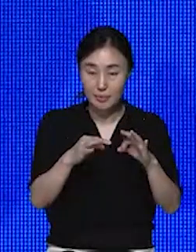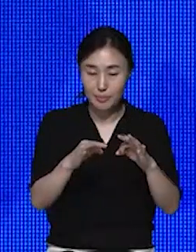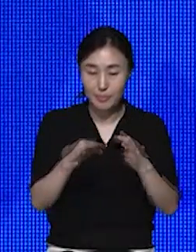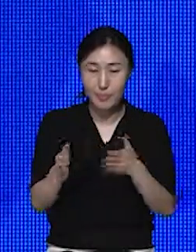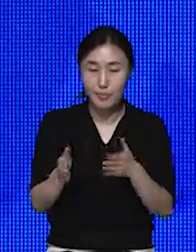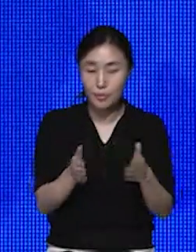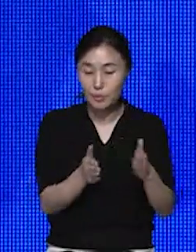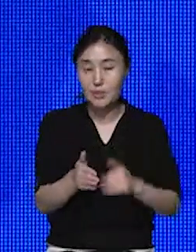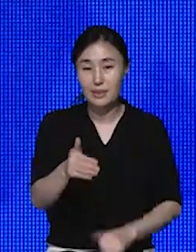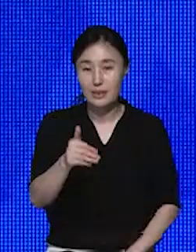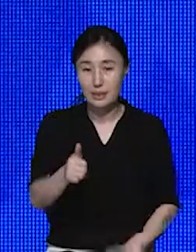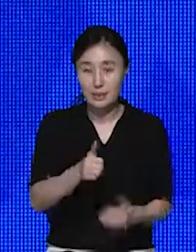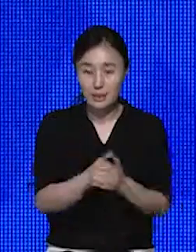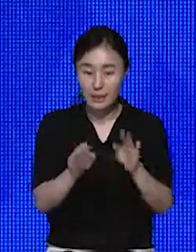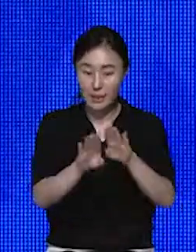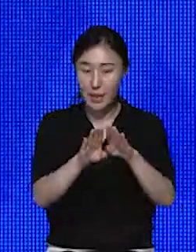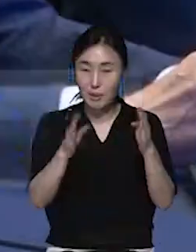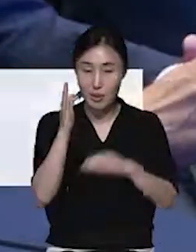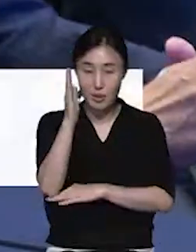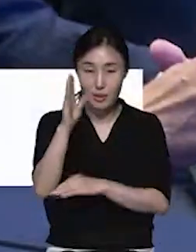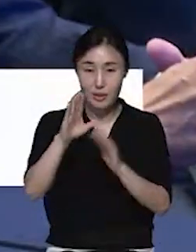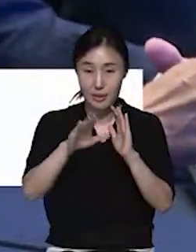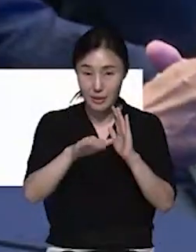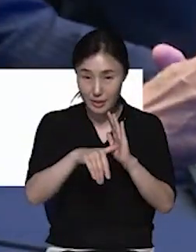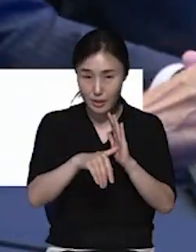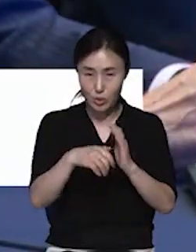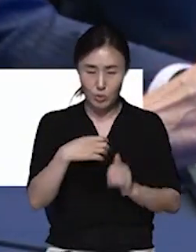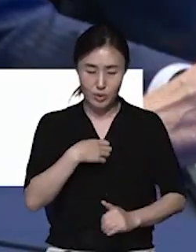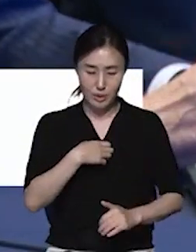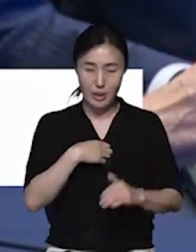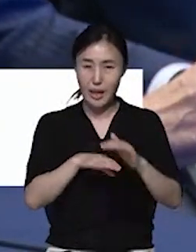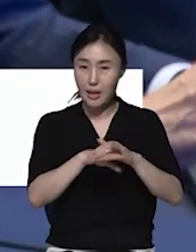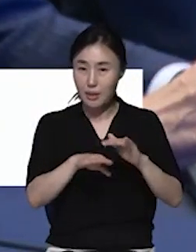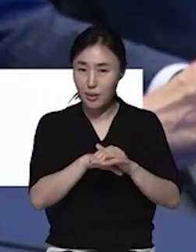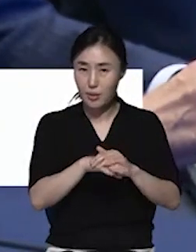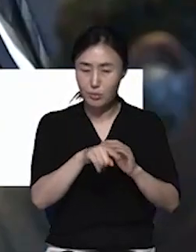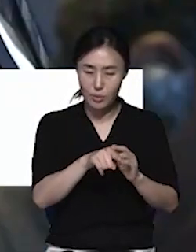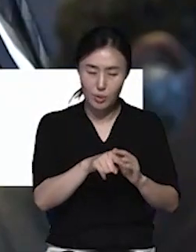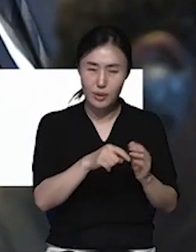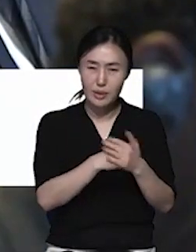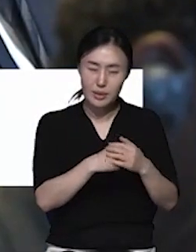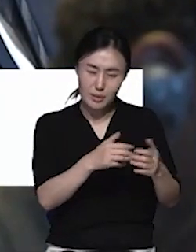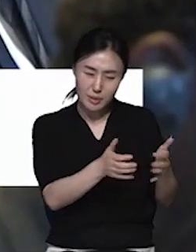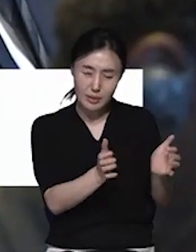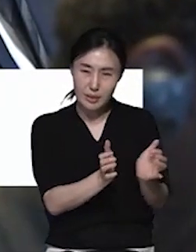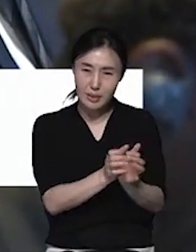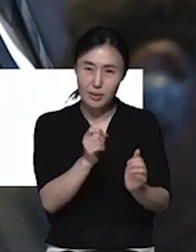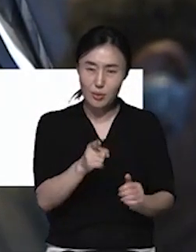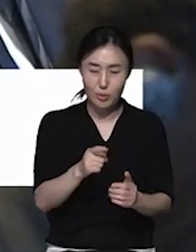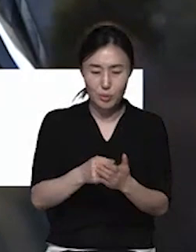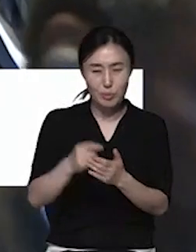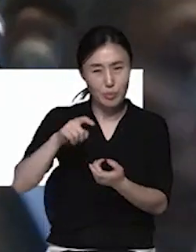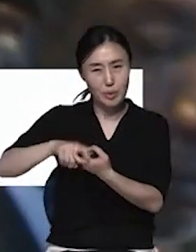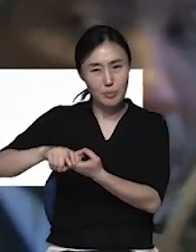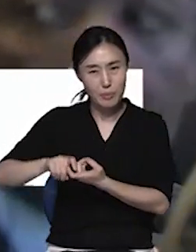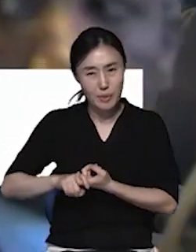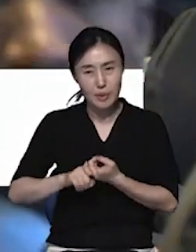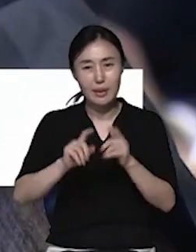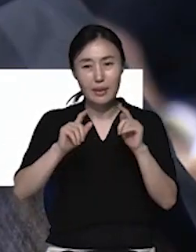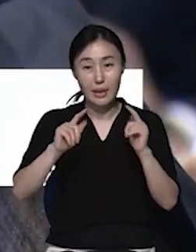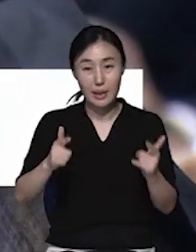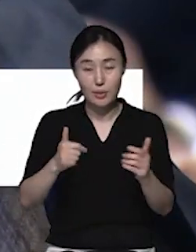개막 연설에서 위기 극복의 단초로 특정 지역과 시대, 이념을 넘어 동서고금의 보편적 가치 위에